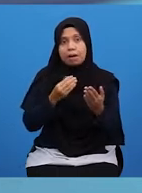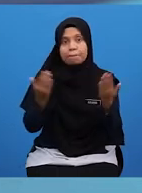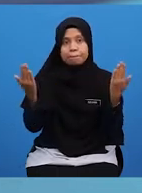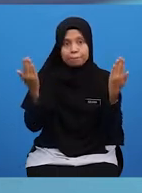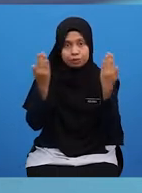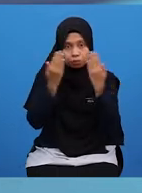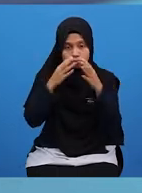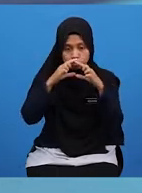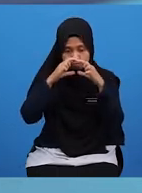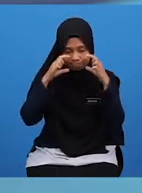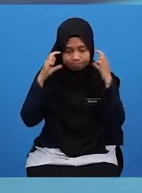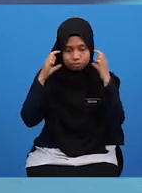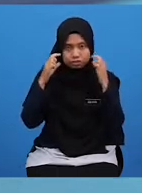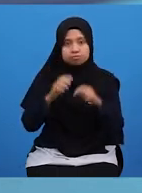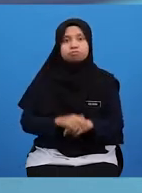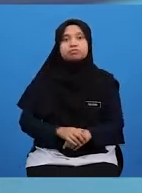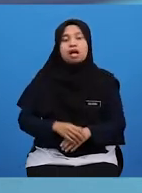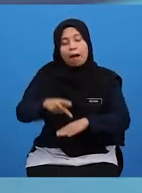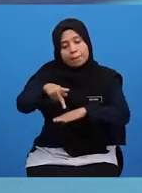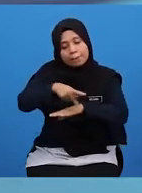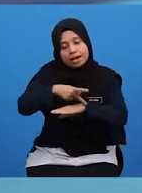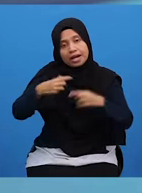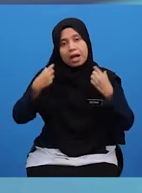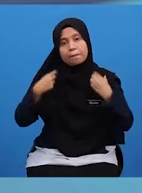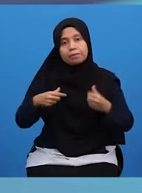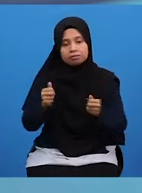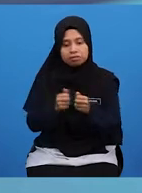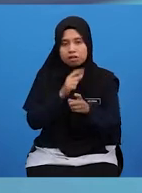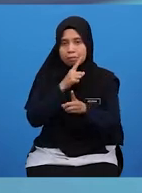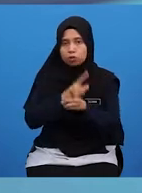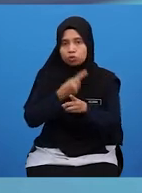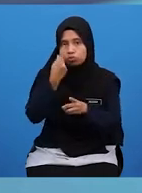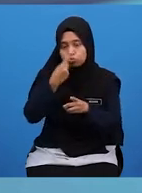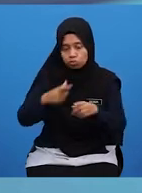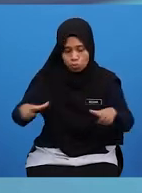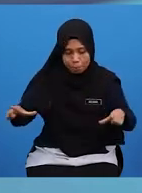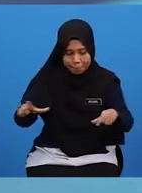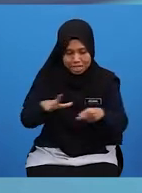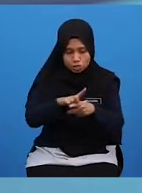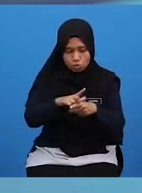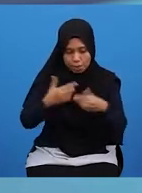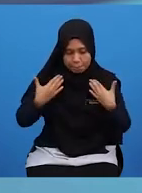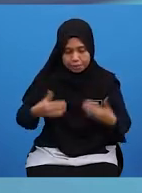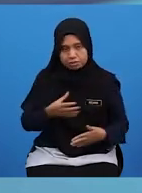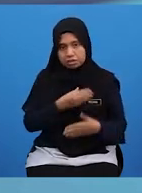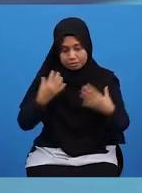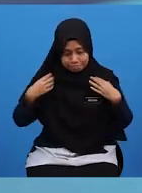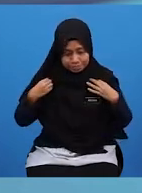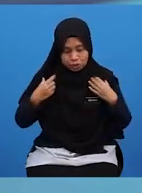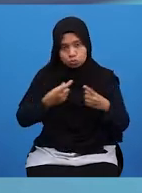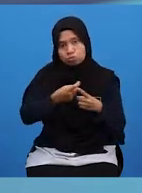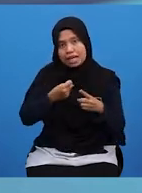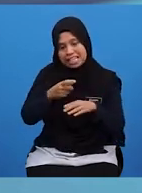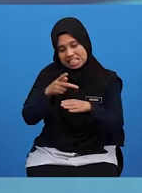muka. Pakai apron dengan betul bagi melindungi badan dan pakaian daripada